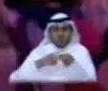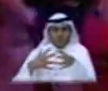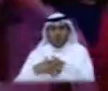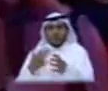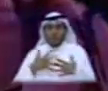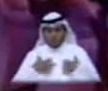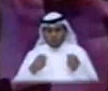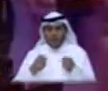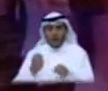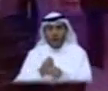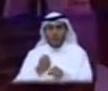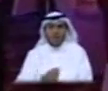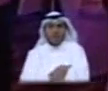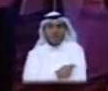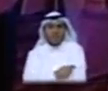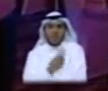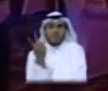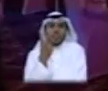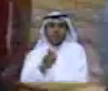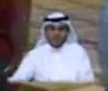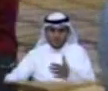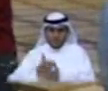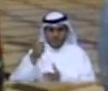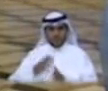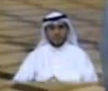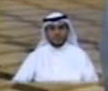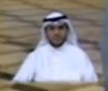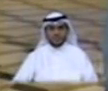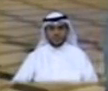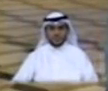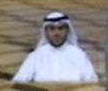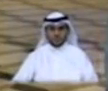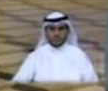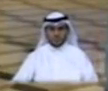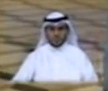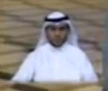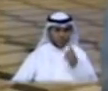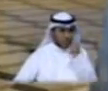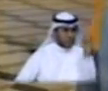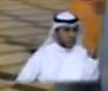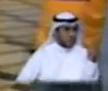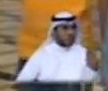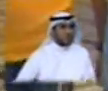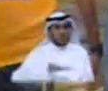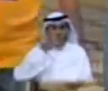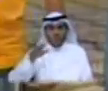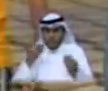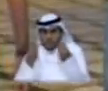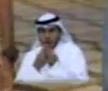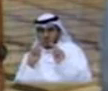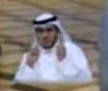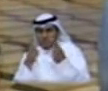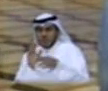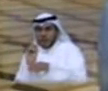الصحي وترجمتها على أرض الواقع. المؤتمر يهدف إلى استثمار الطاقات الشبابية في القطاع